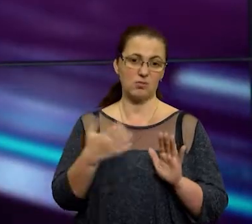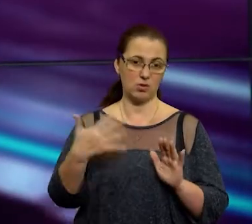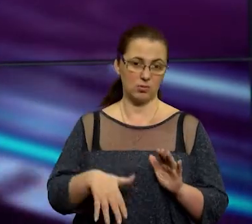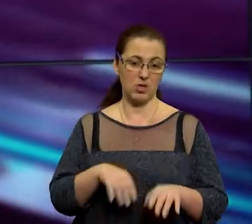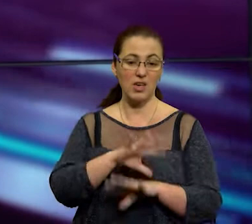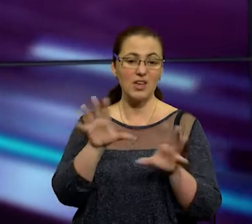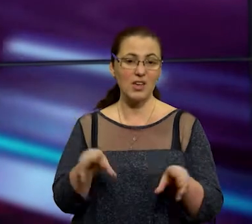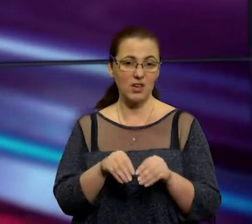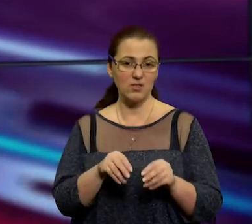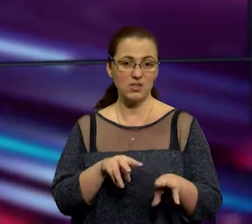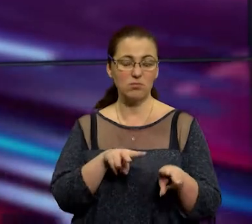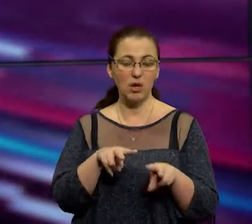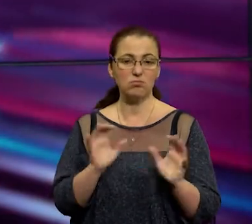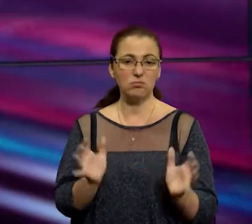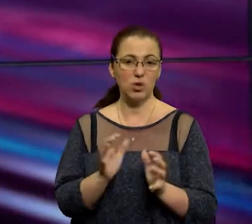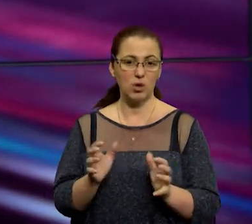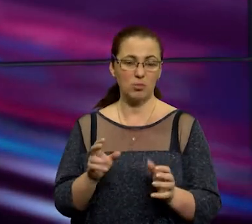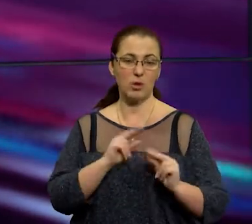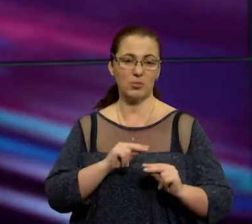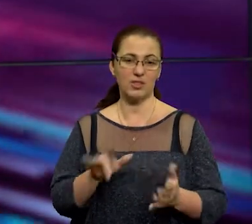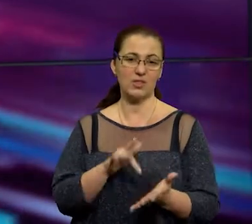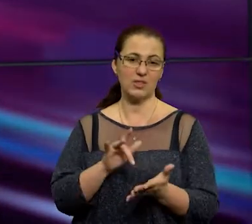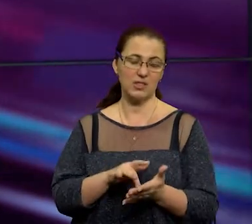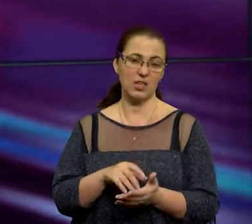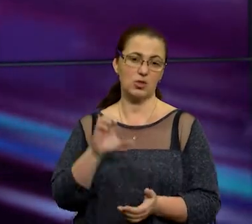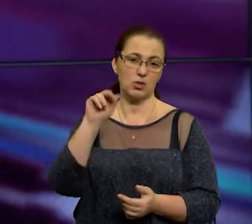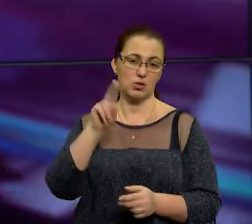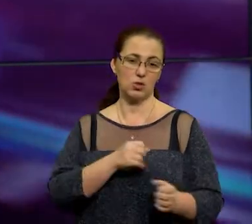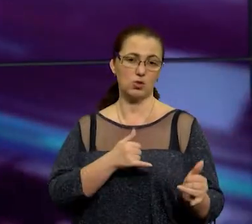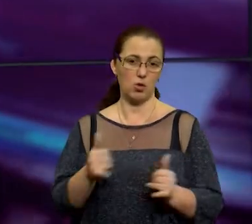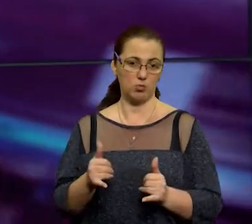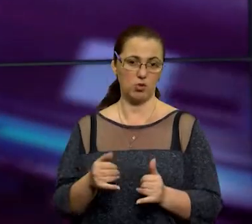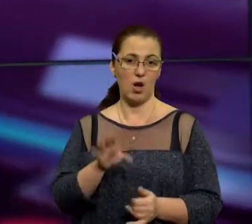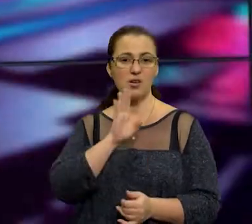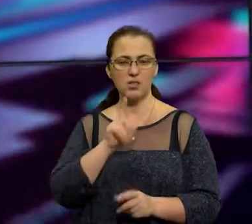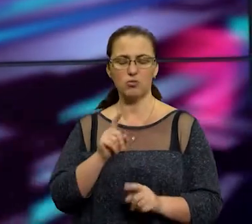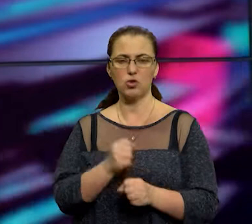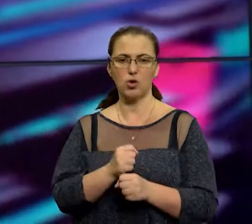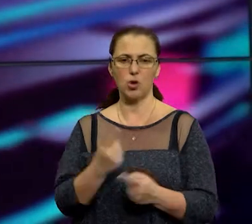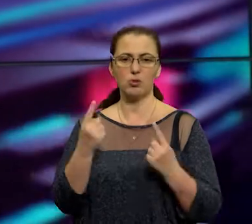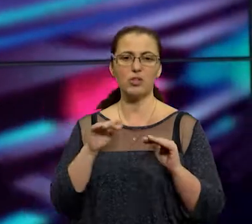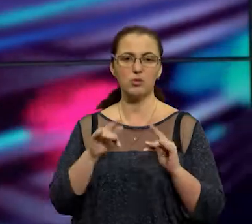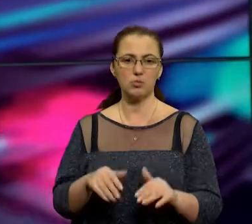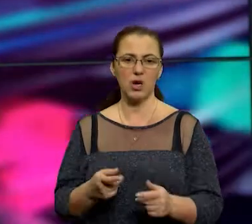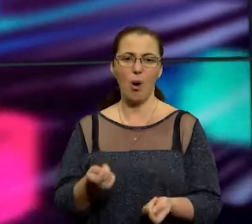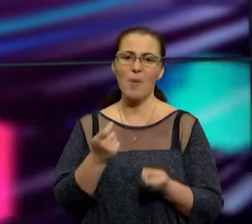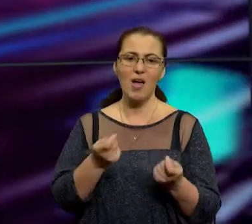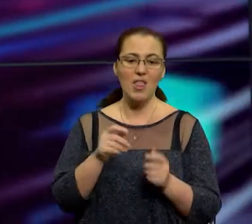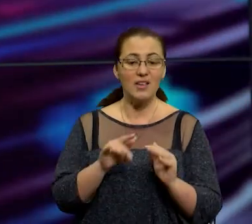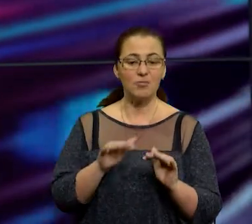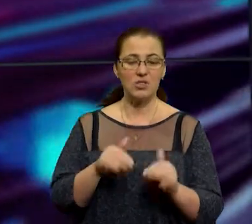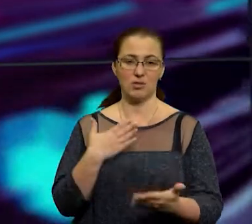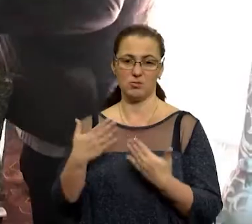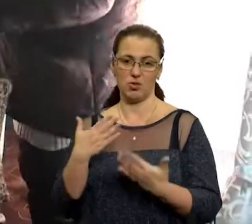ними опікуються працівники Центру соціального обслуговування. І жінками, які роблять велику справу маленькими щоденними ділами, спілкувалась